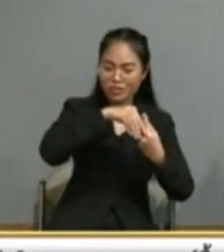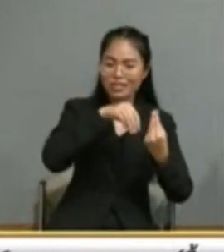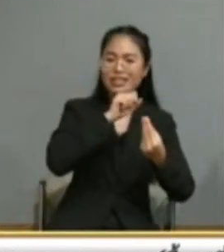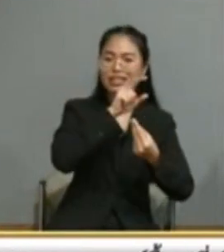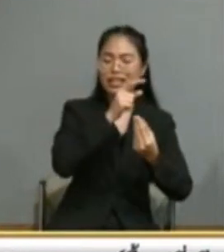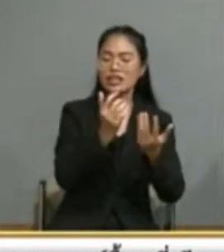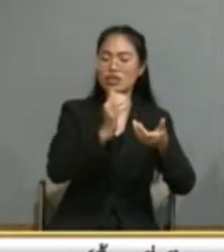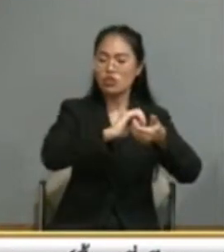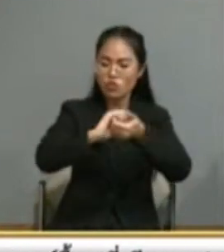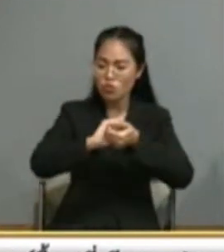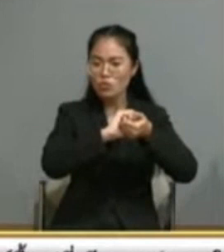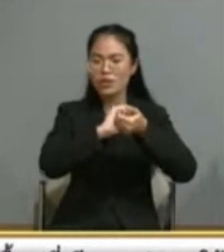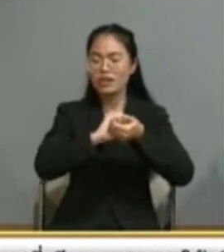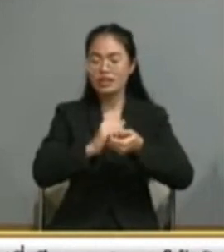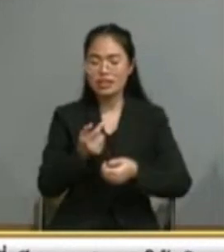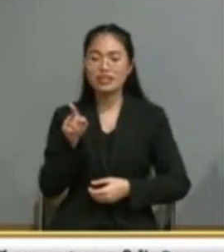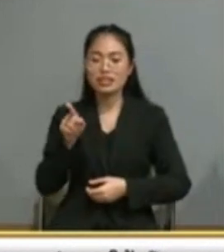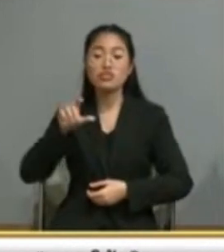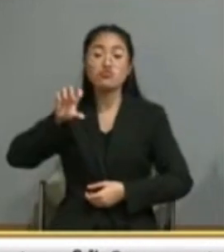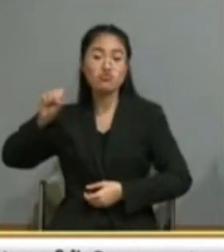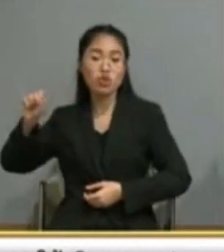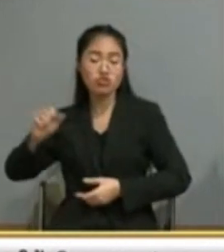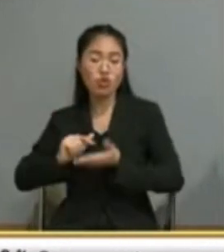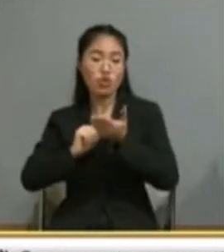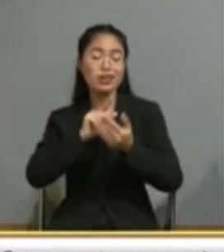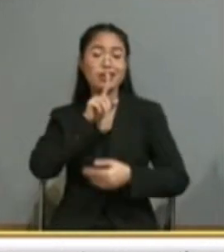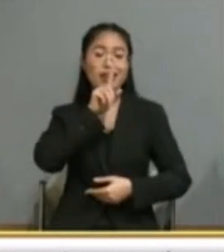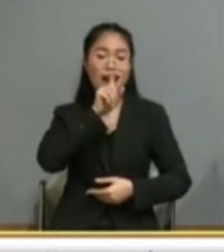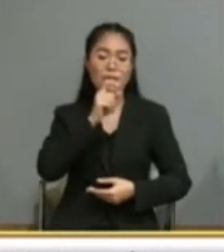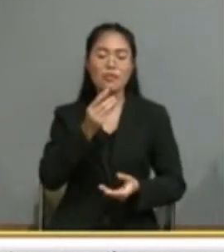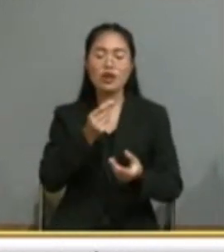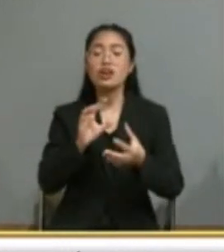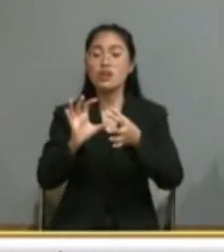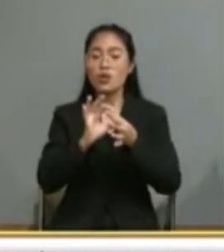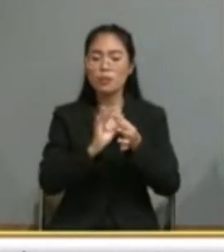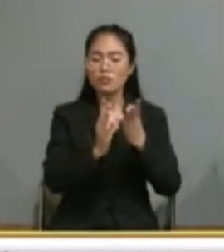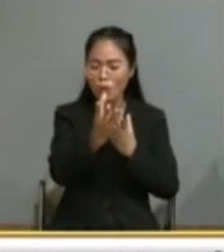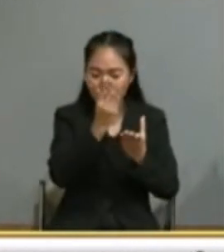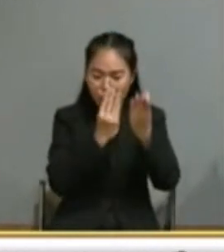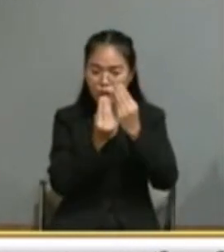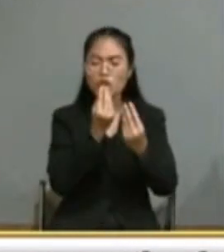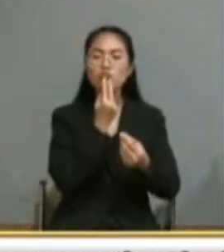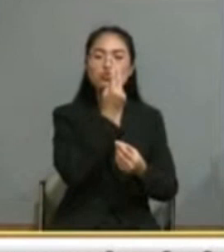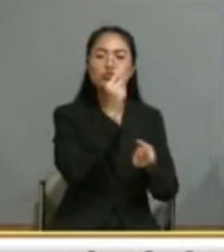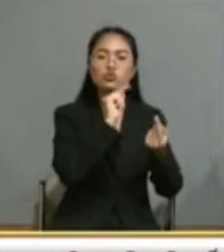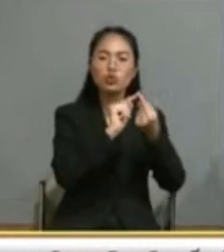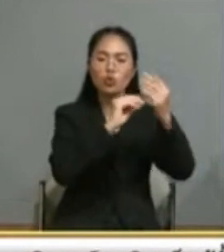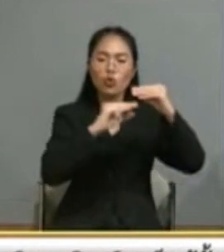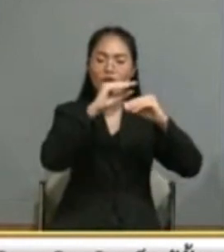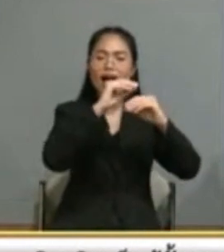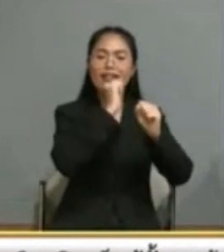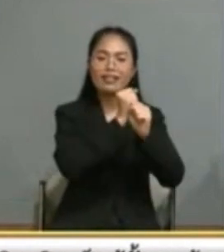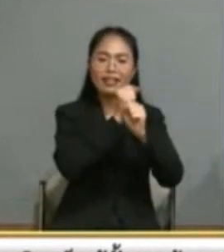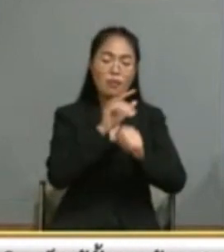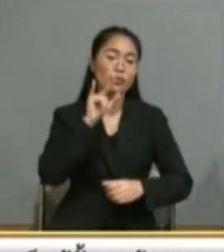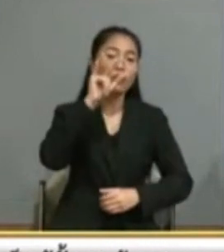งความนาคมจากคำถามของท่านสมาชิกพูดถึงการศึกษาแลคามเหมาะสมในการเนินการก่อสร้างส